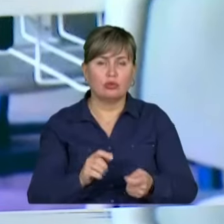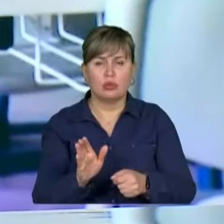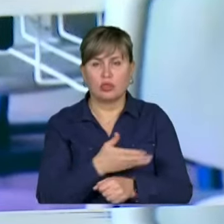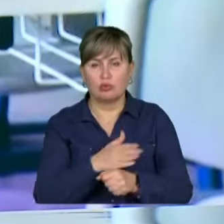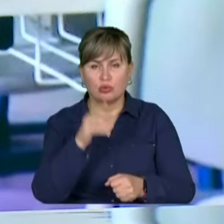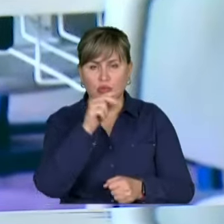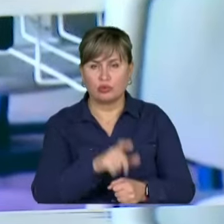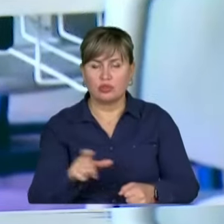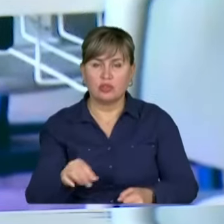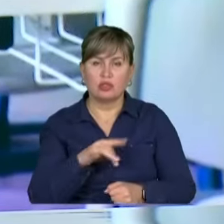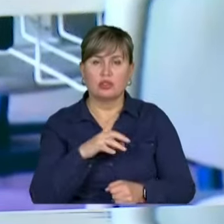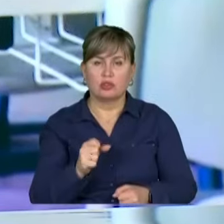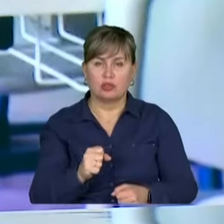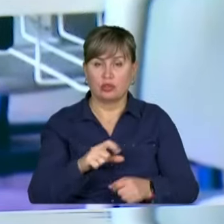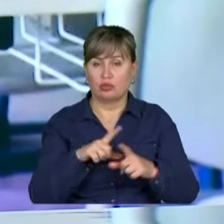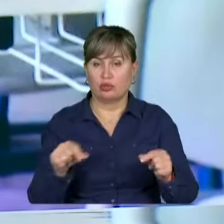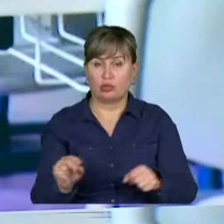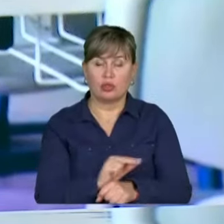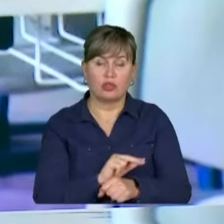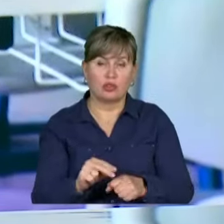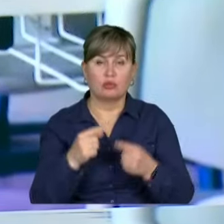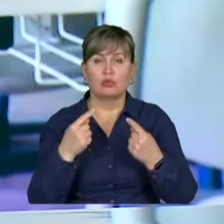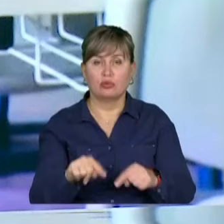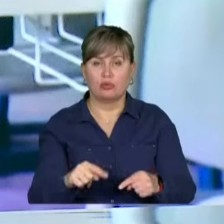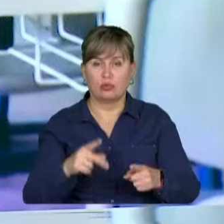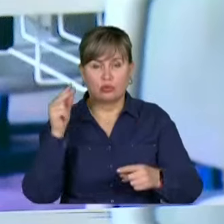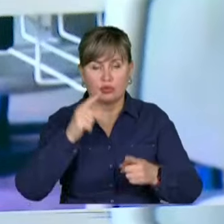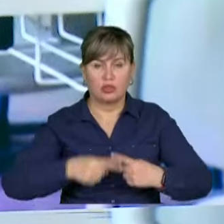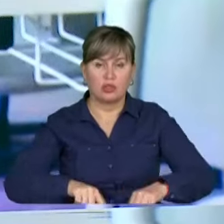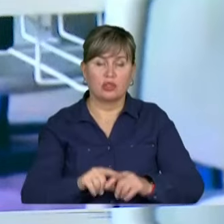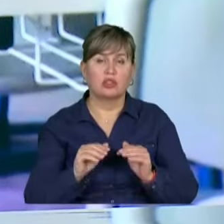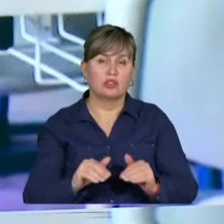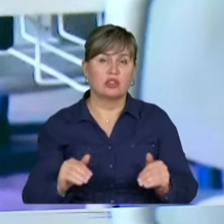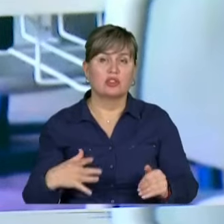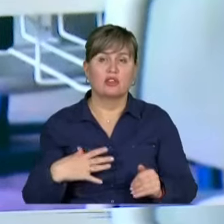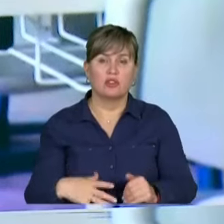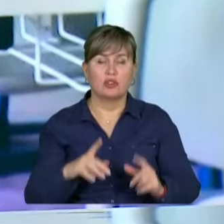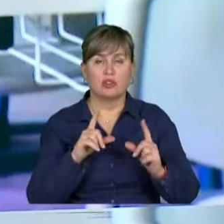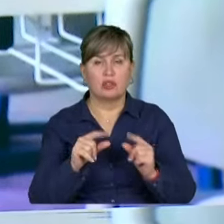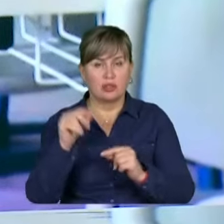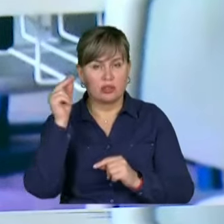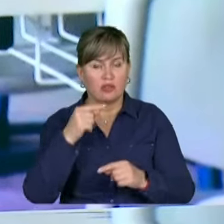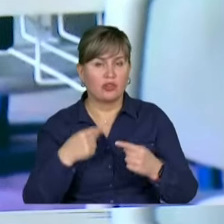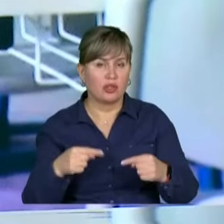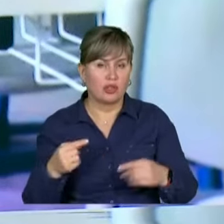учащихся из-за аварийной школы в другие учебные заведения. Теперь дети вынуждены ездить на занятия в